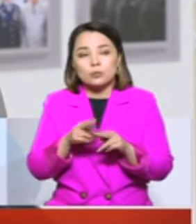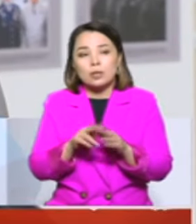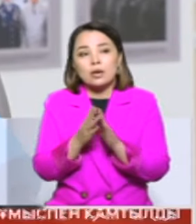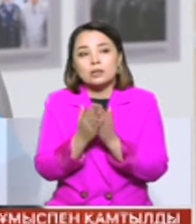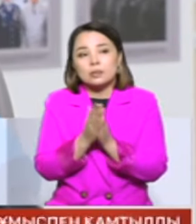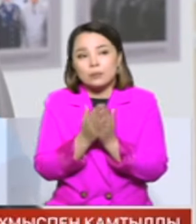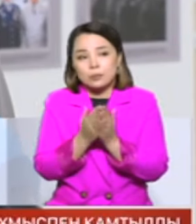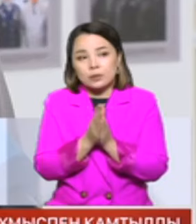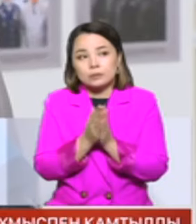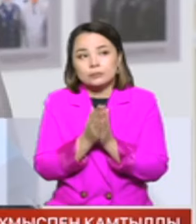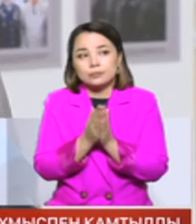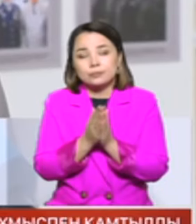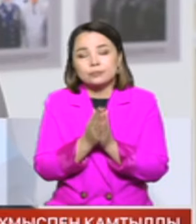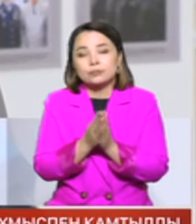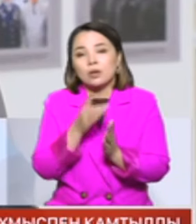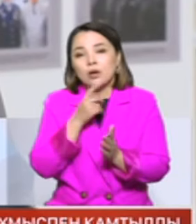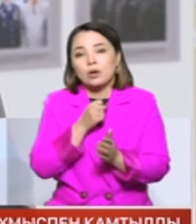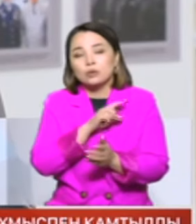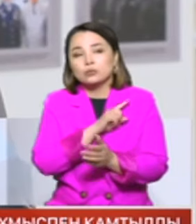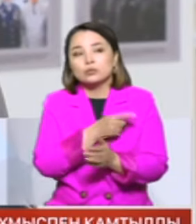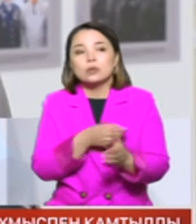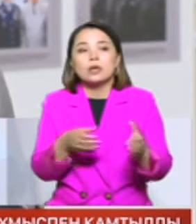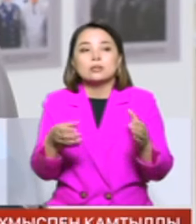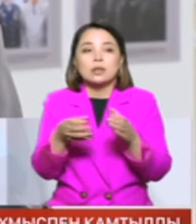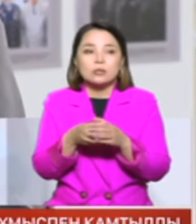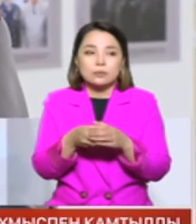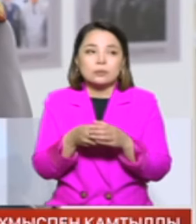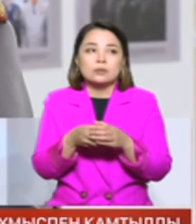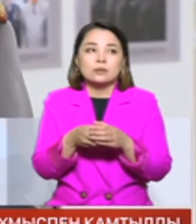кітапты қарулы күштер ардагерлері мен